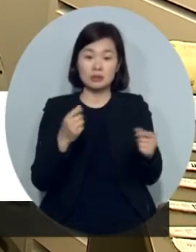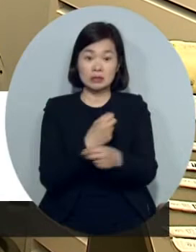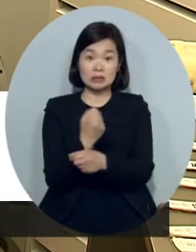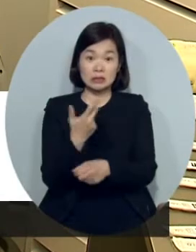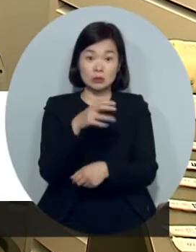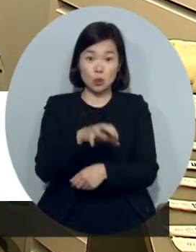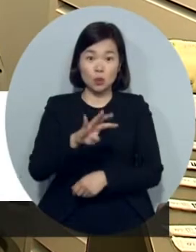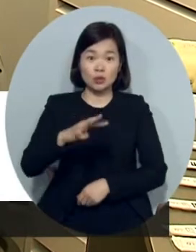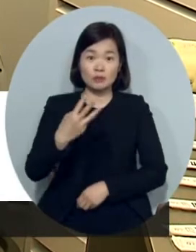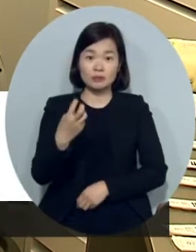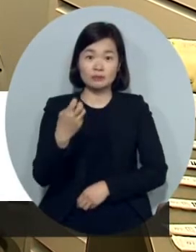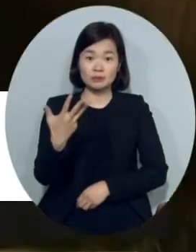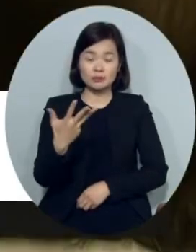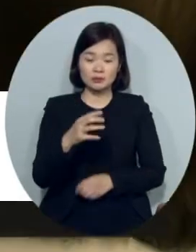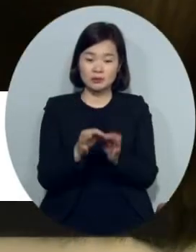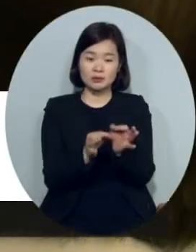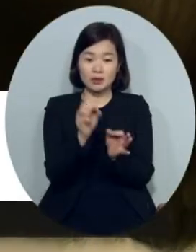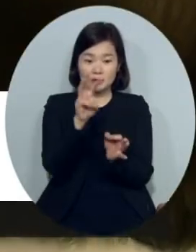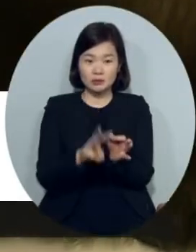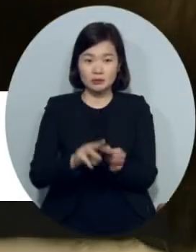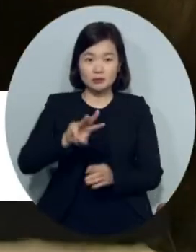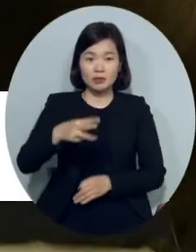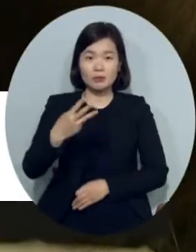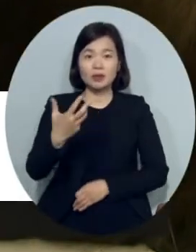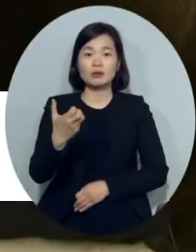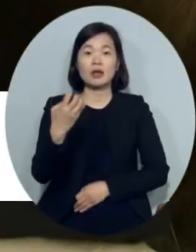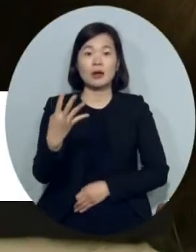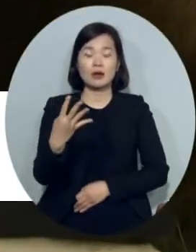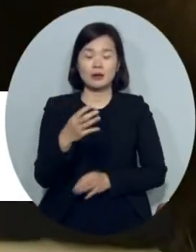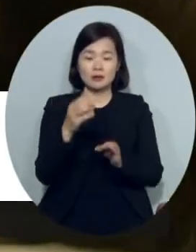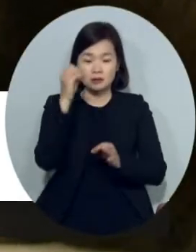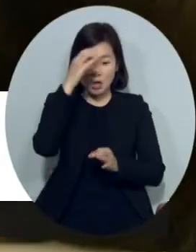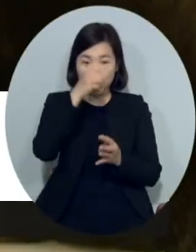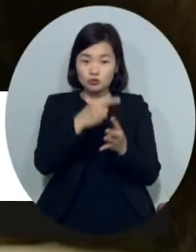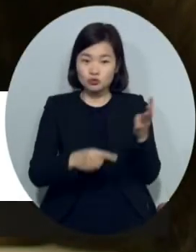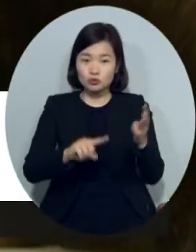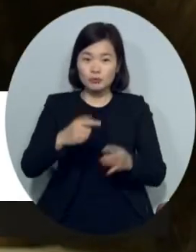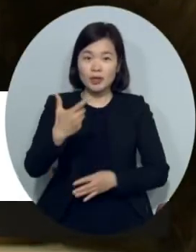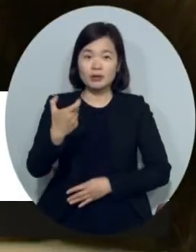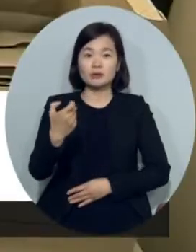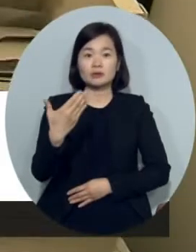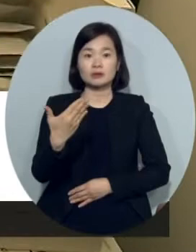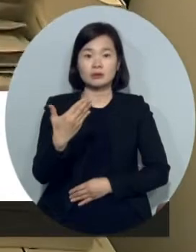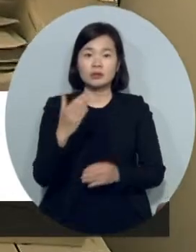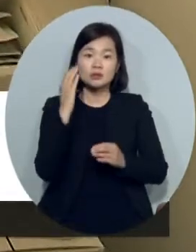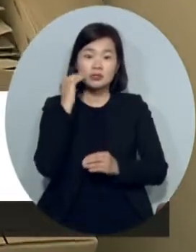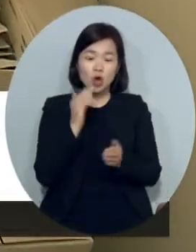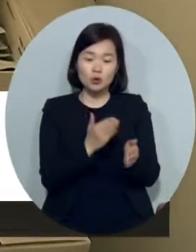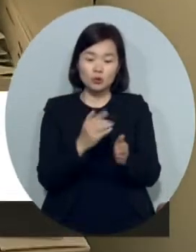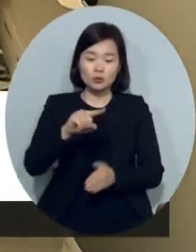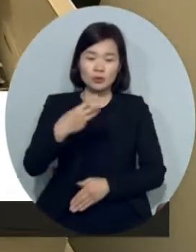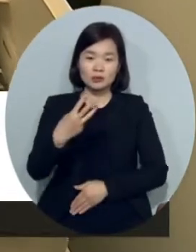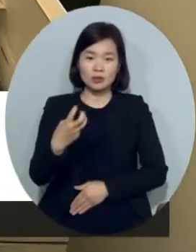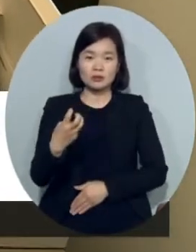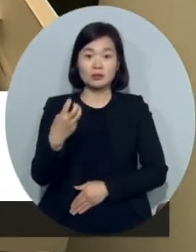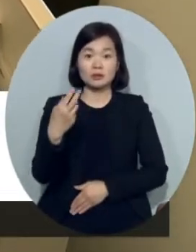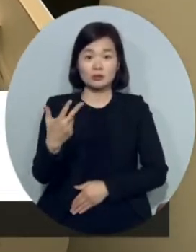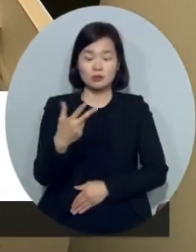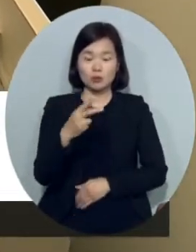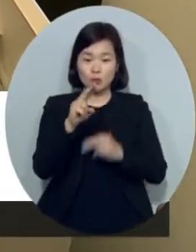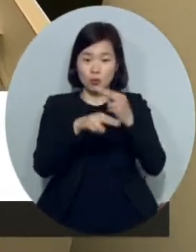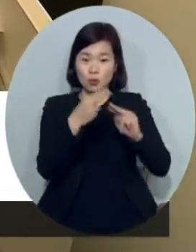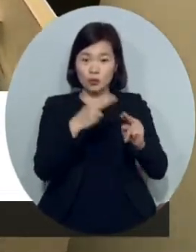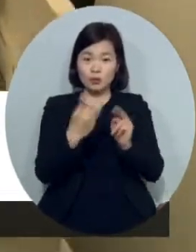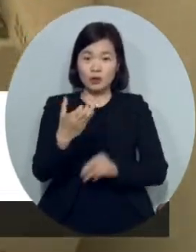38명 0 1300 98명 성주 100 67명 1900 37명 고령 96